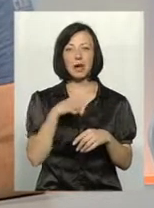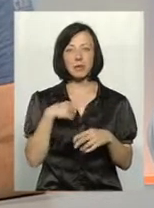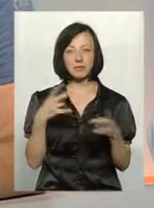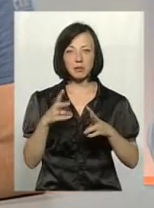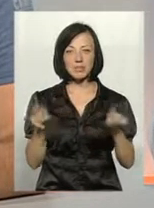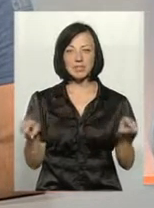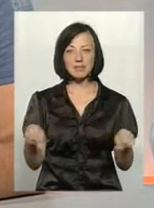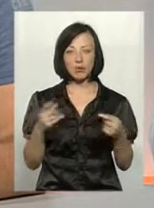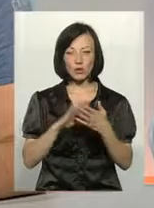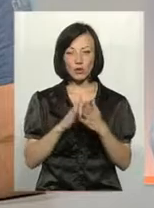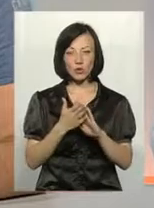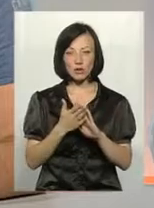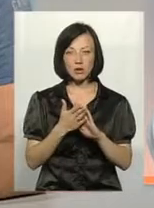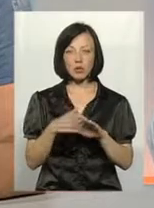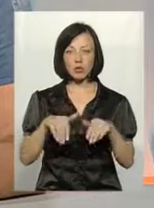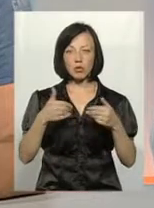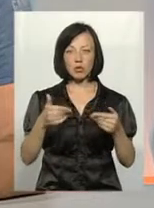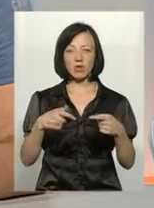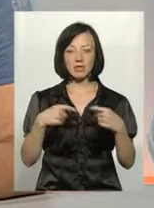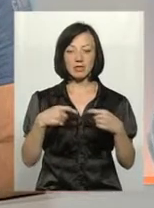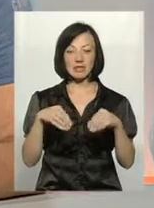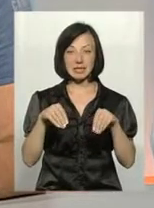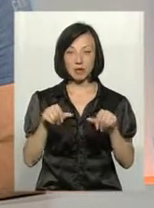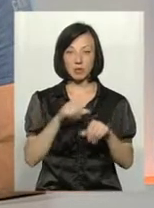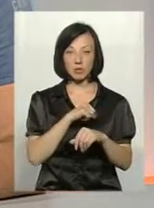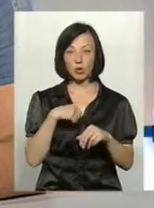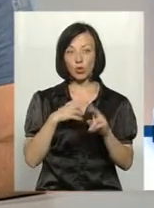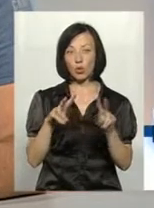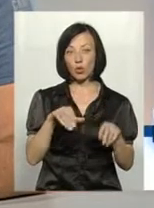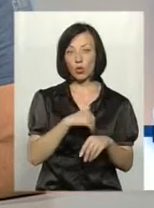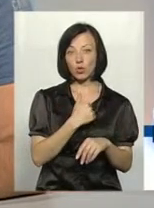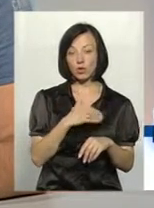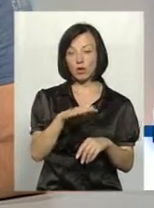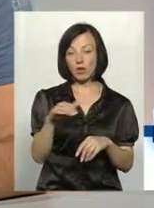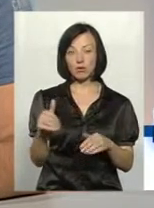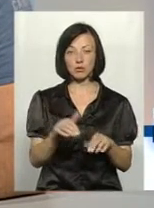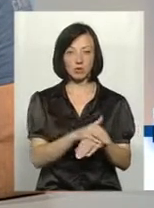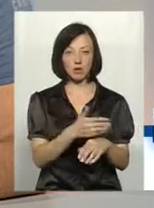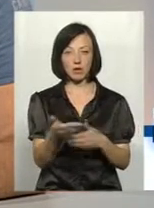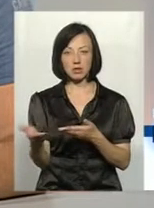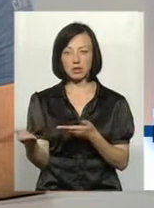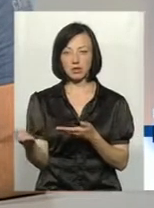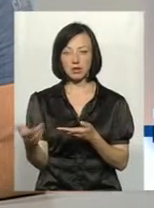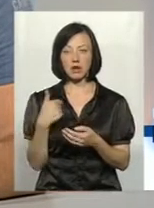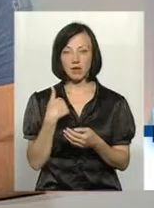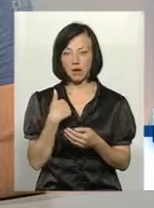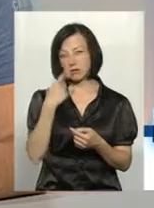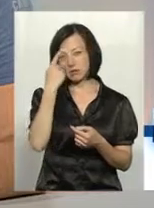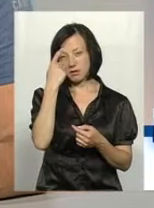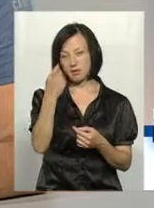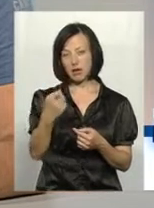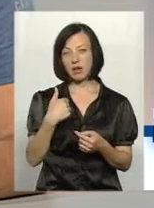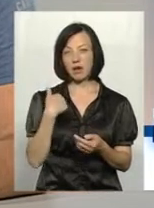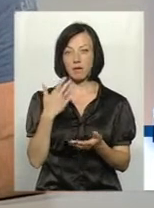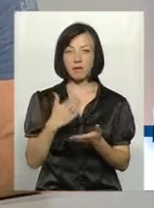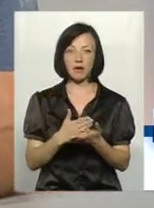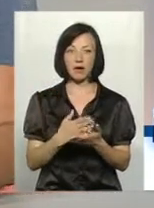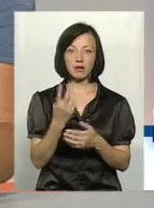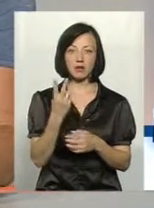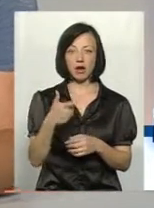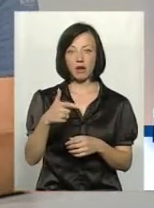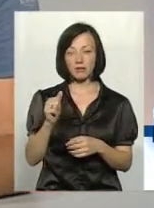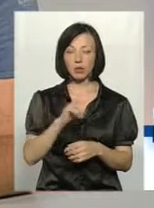і пропонувати свою землю теж самостійно. Хто хоче право оренди, будь ласка, я заявляю, наприклад, що я маю там 2